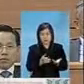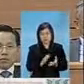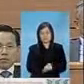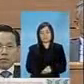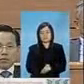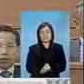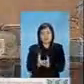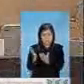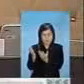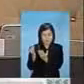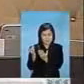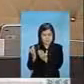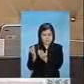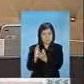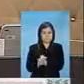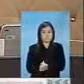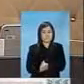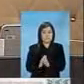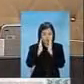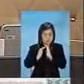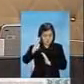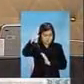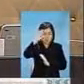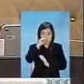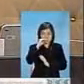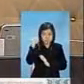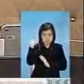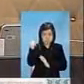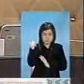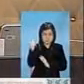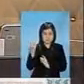ท่านอย่าครับอย่างนี้มีผู้ประท้วงท่านนั้นนะครับ